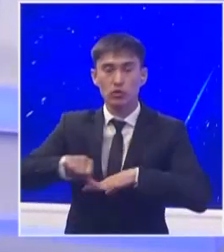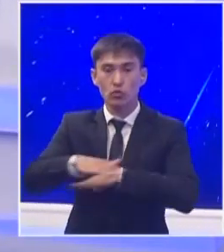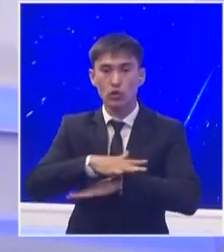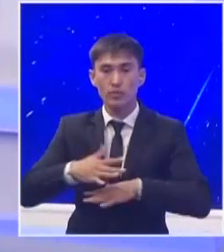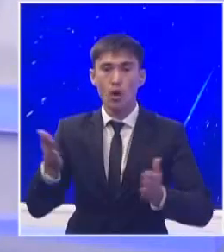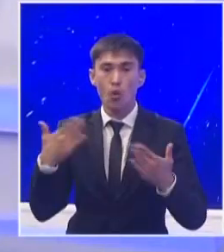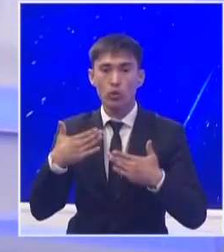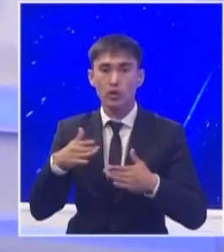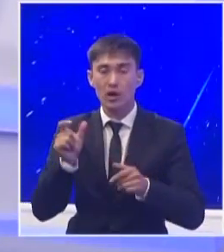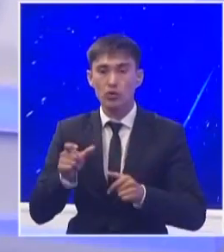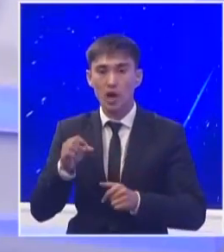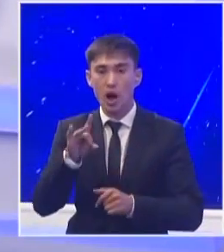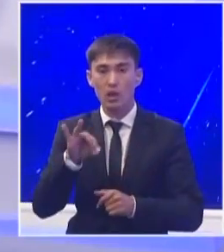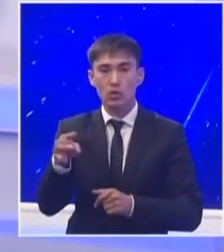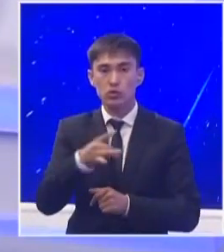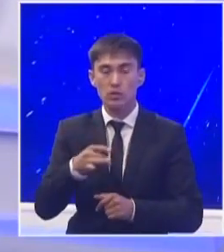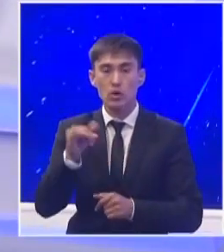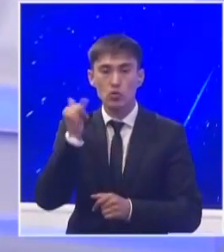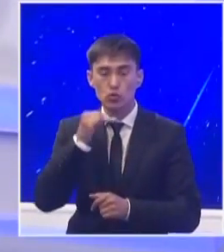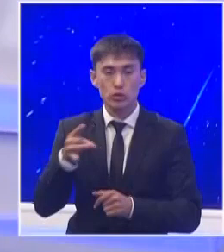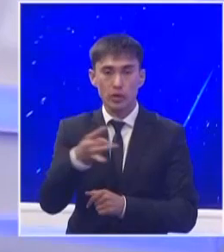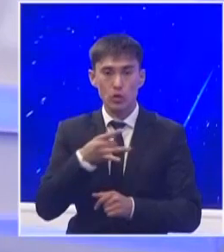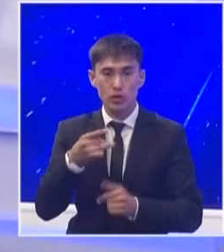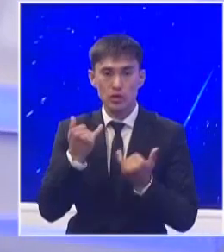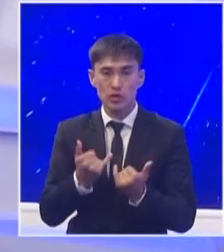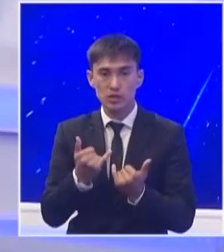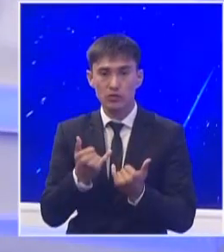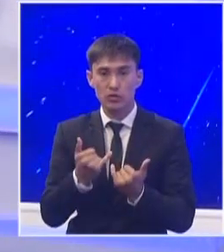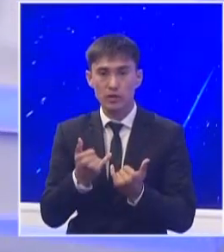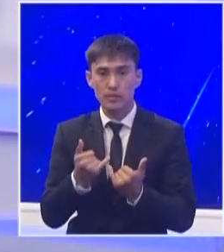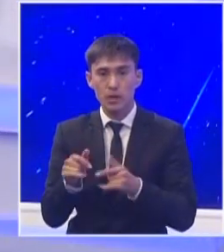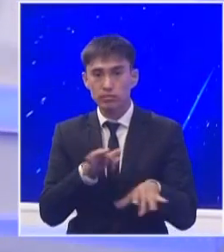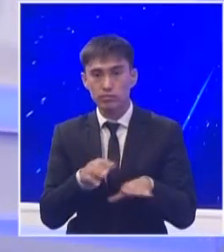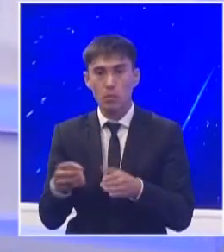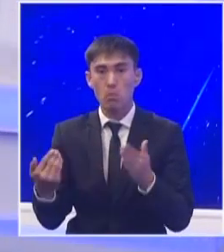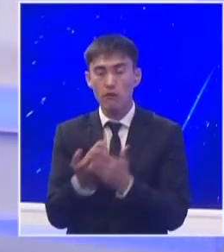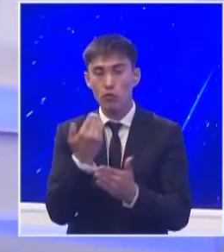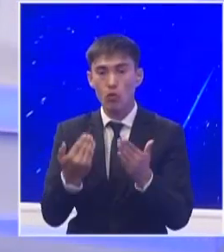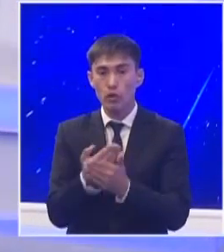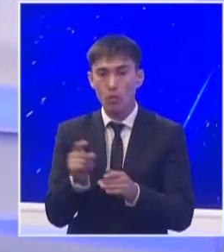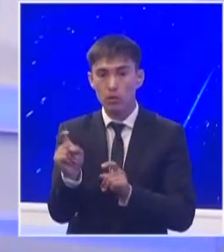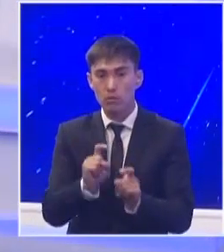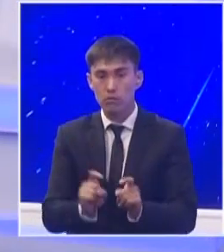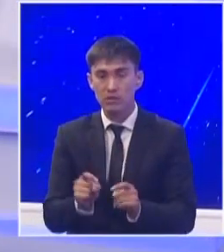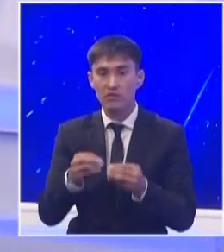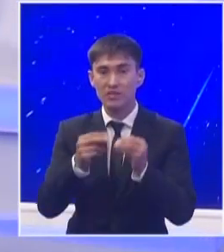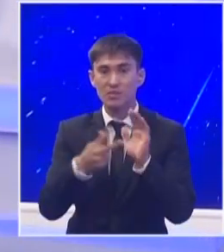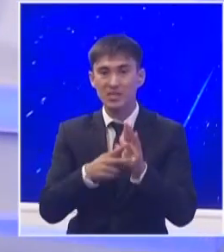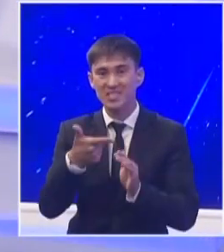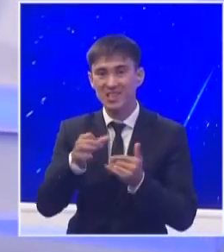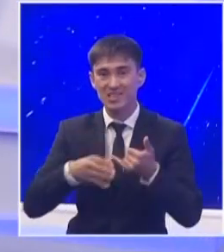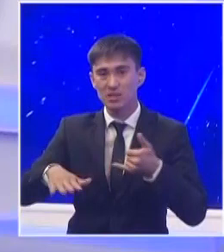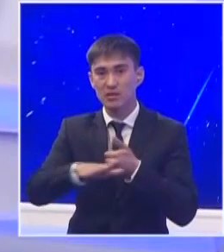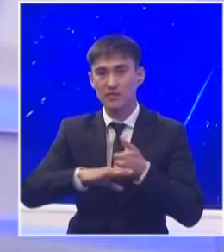массового отдыха людей в Волокольском и Уйгурском районах. На сегодня препаратами повторно обработано 18 гектаров. В целом